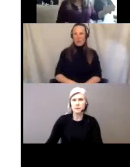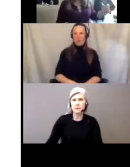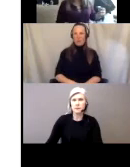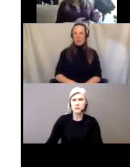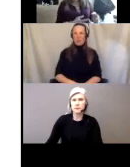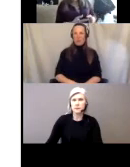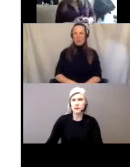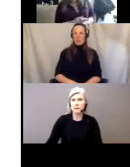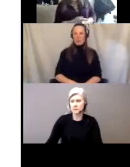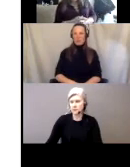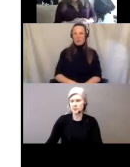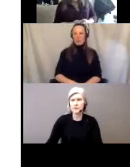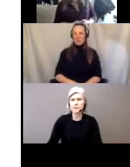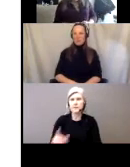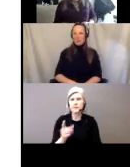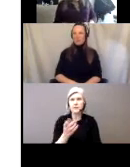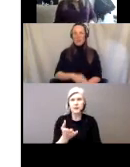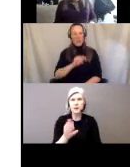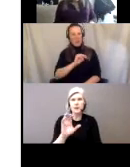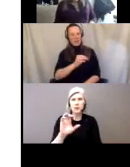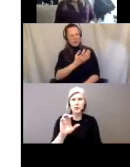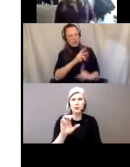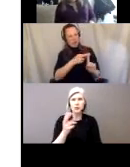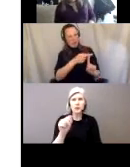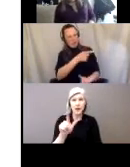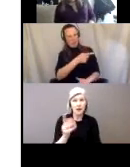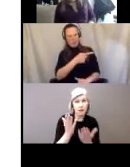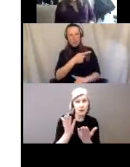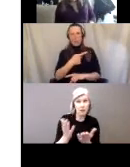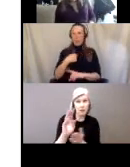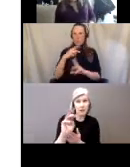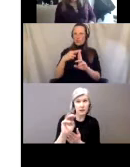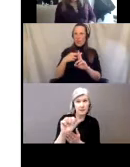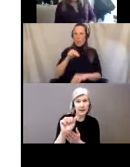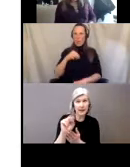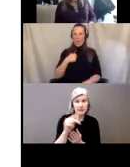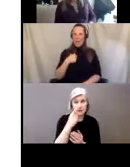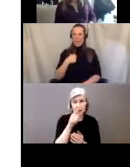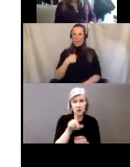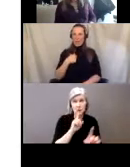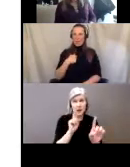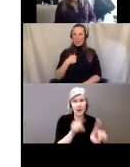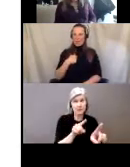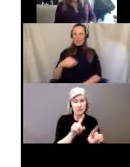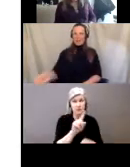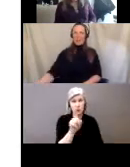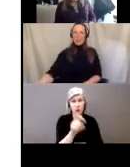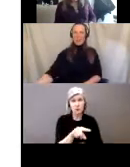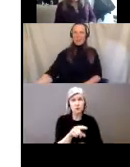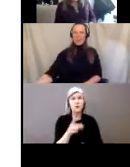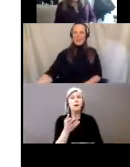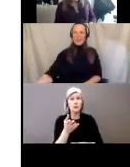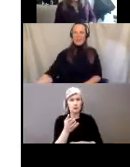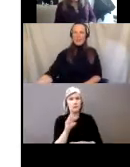Megan, would you like to take that one? I feel like you'd be Megan, better to answer that. Pouvez-vous répondre? Sure. There's